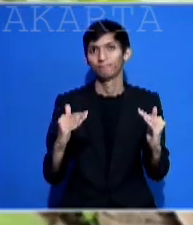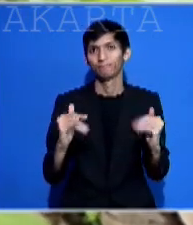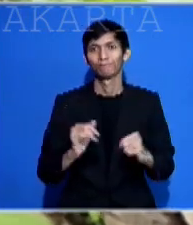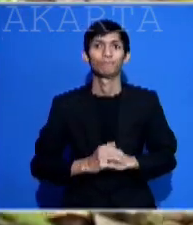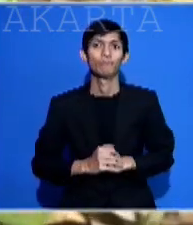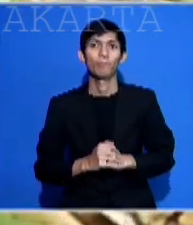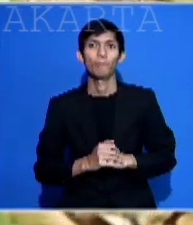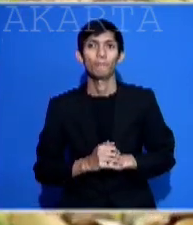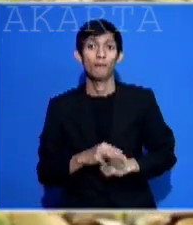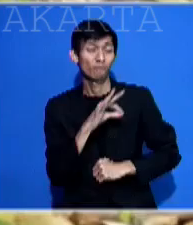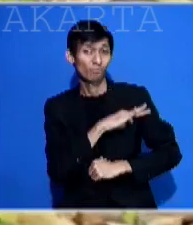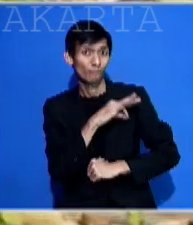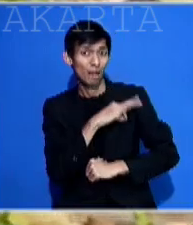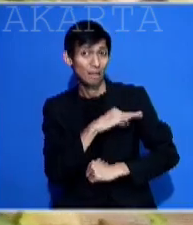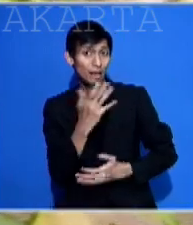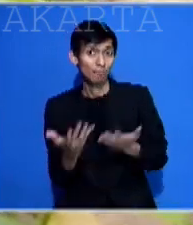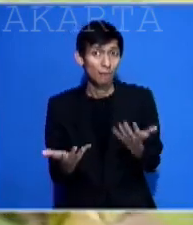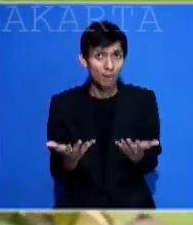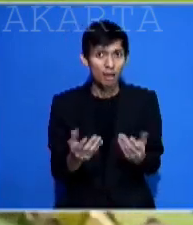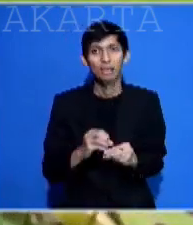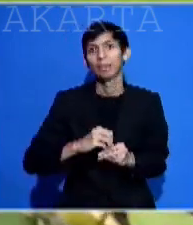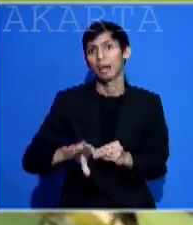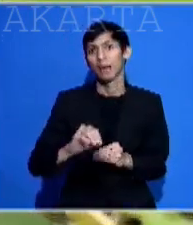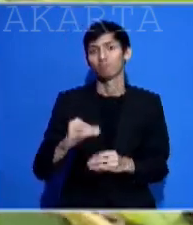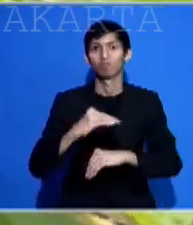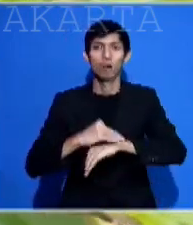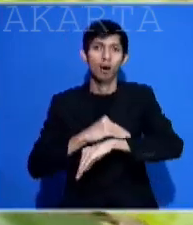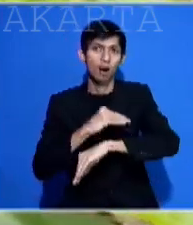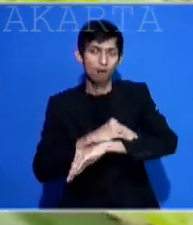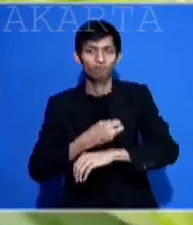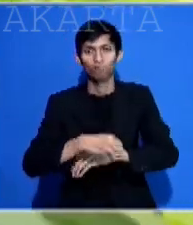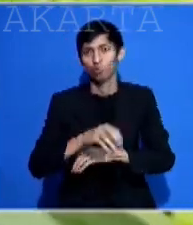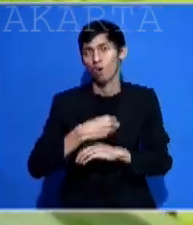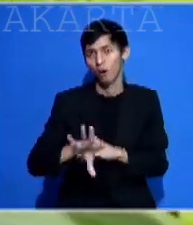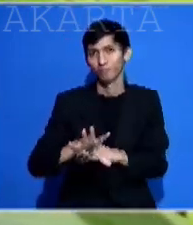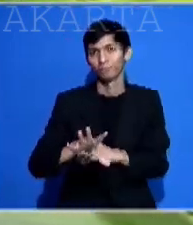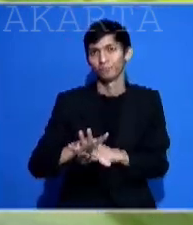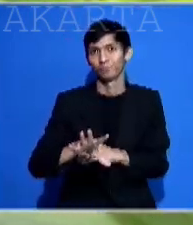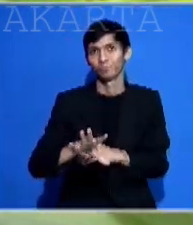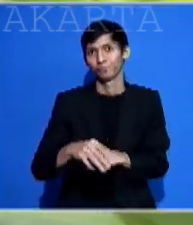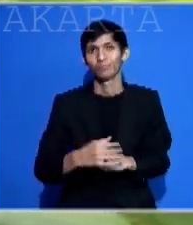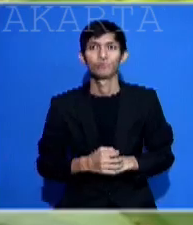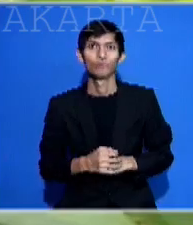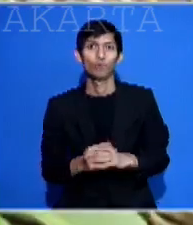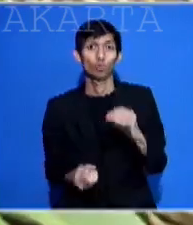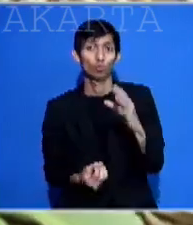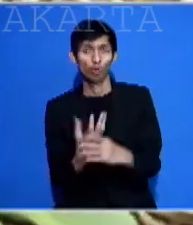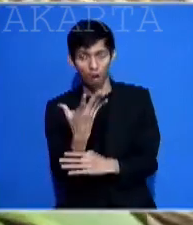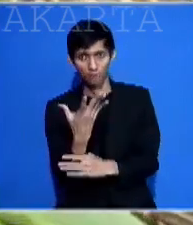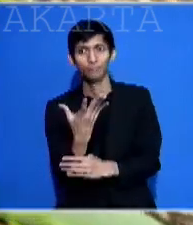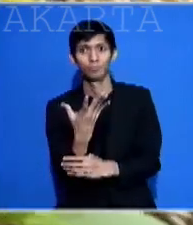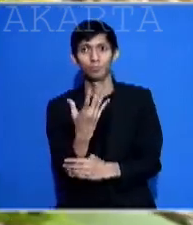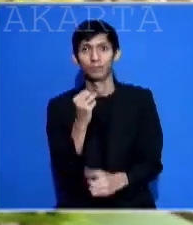ingkang mupangataken ugi namung kangge pakan jangkrik. Taneman ingkang gadhah nami Latin Talinum paniculatum menika